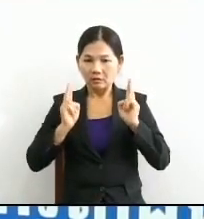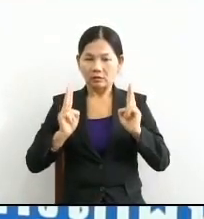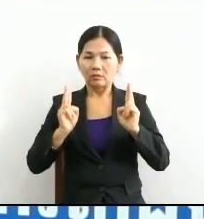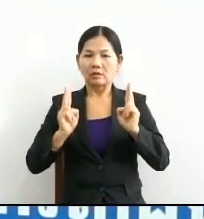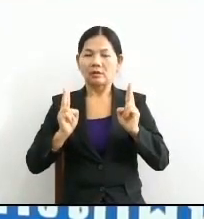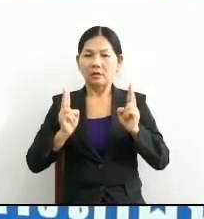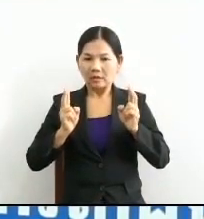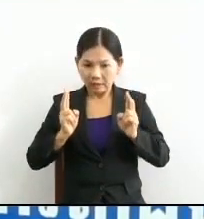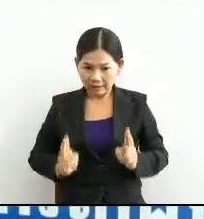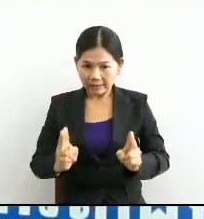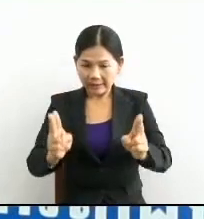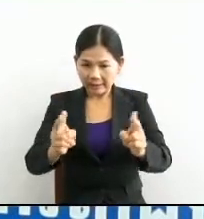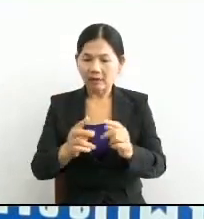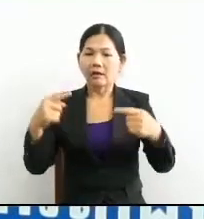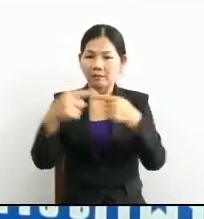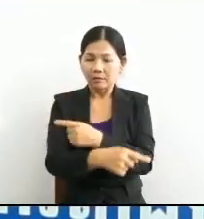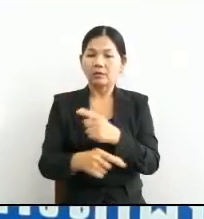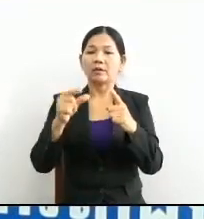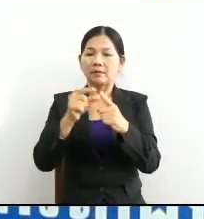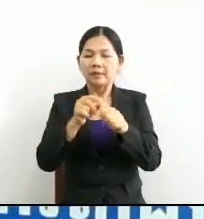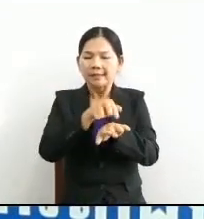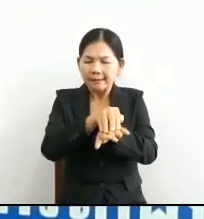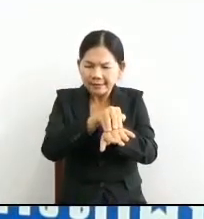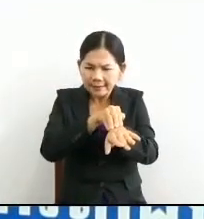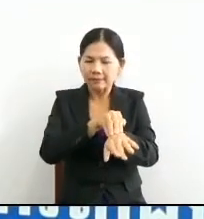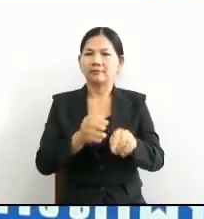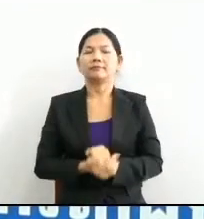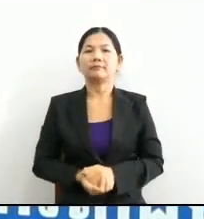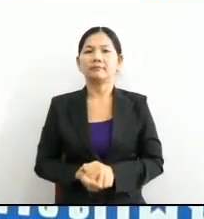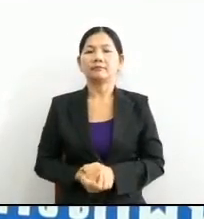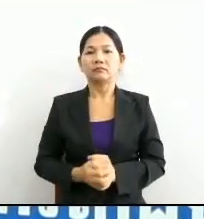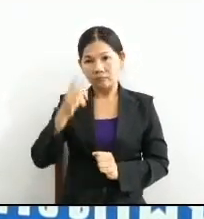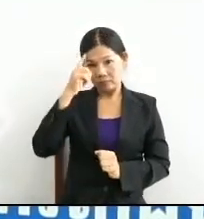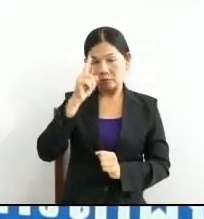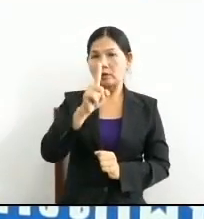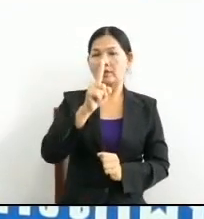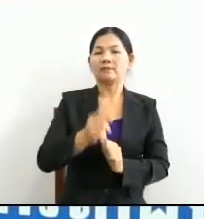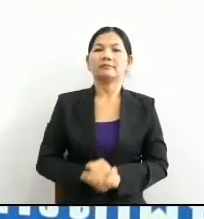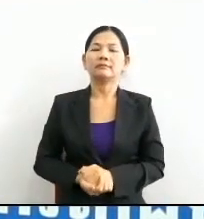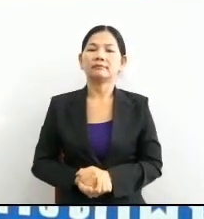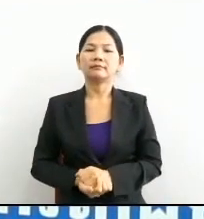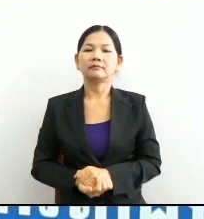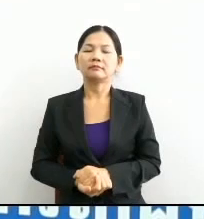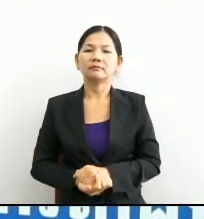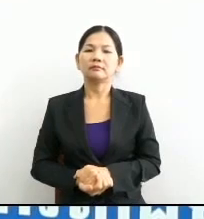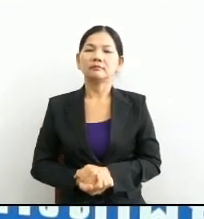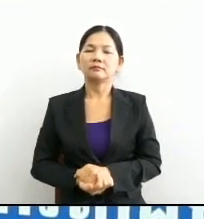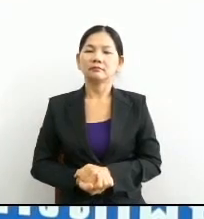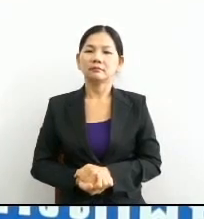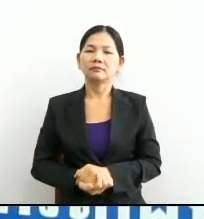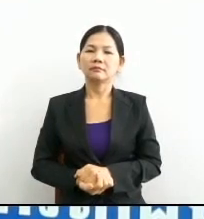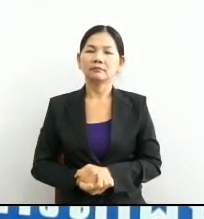chà lo nè rau cặp tâm trái ăn cặp bàn lo à lấy rau mới tiền nè rau mới tiết cứ ấy